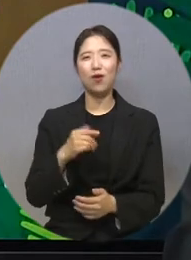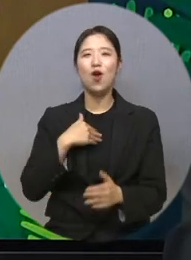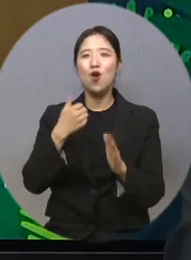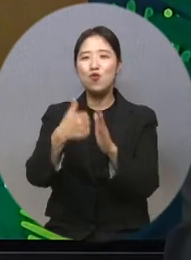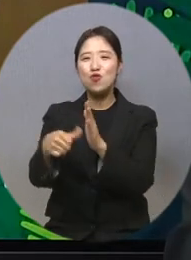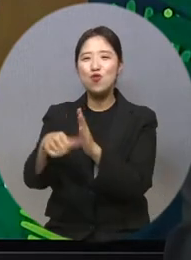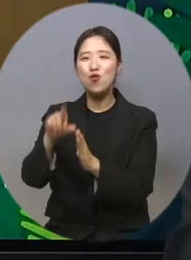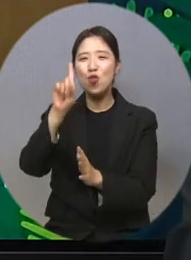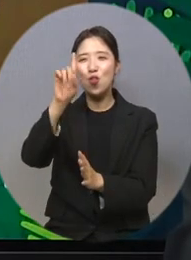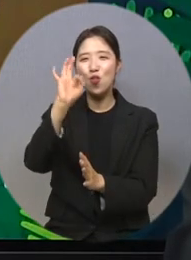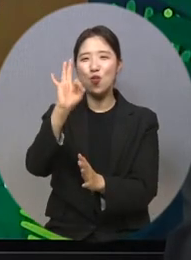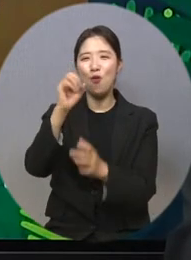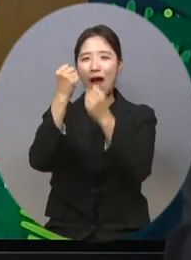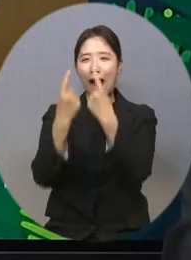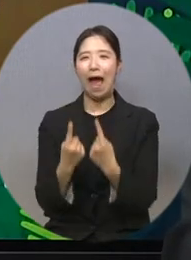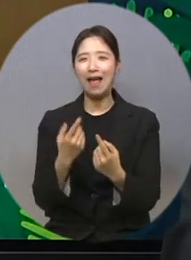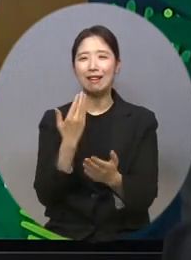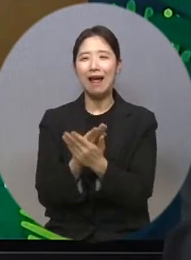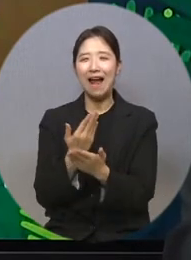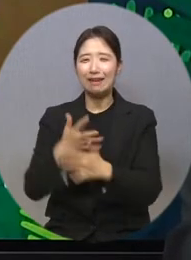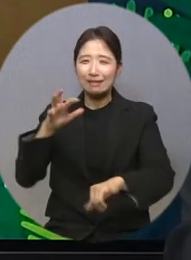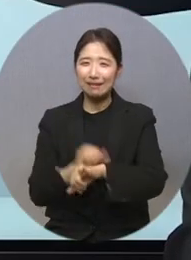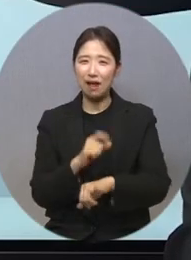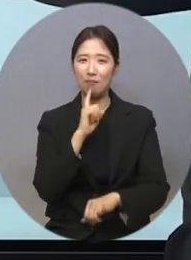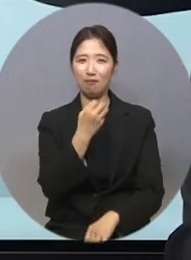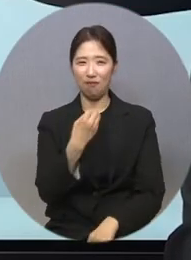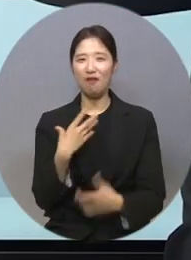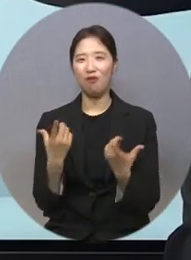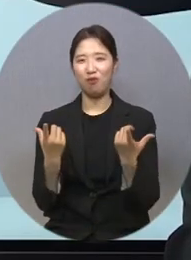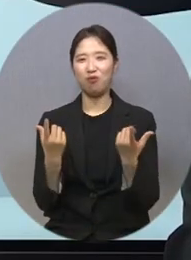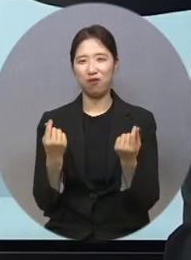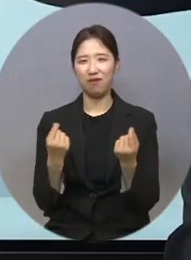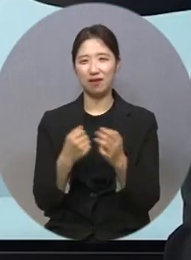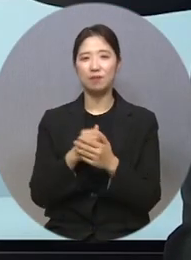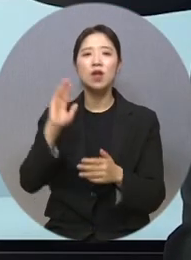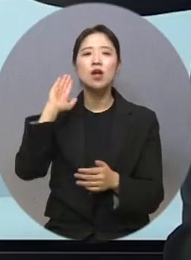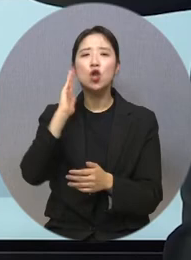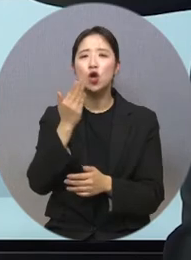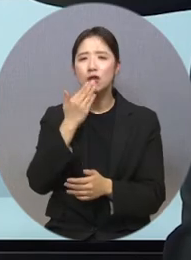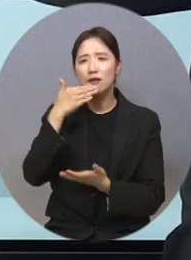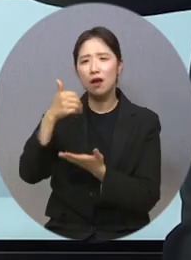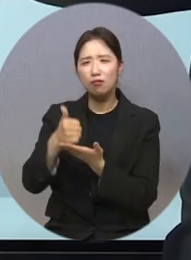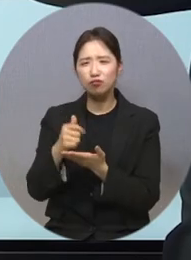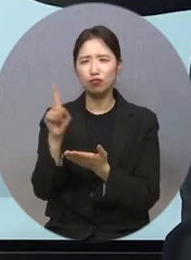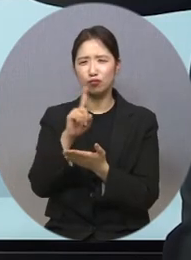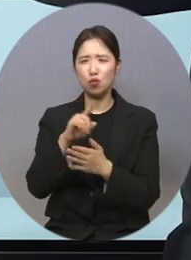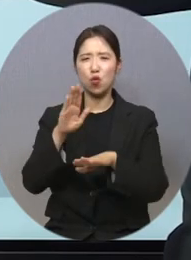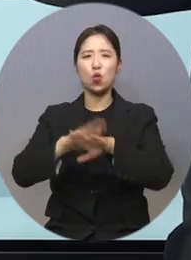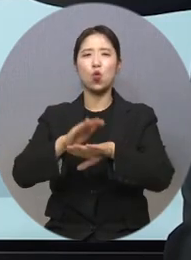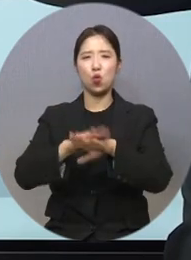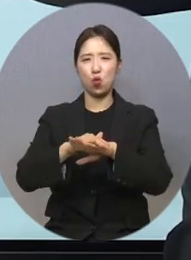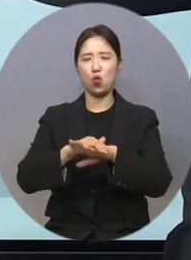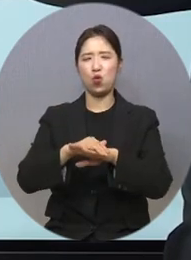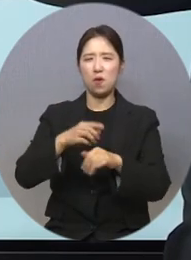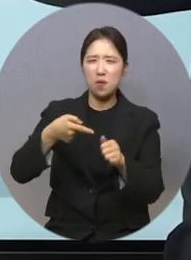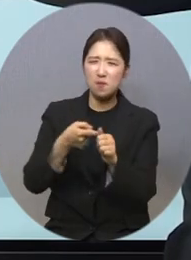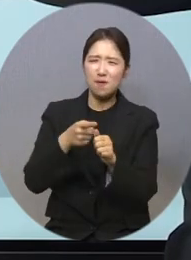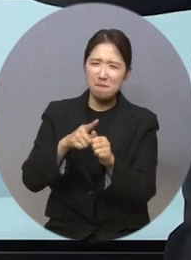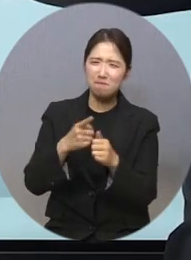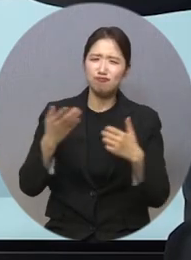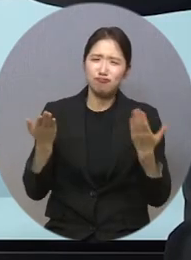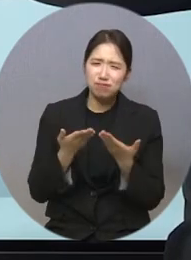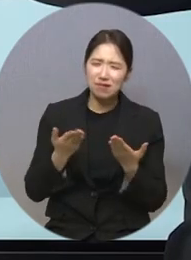깎아요 하셨잖아요. 그래서 이해가 또 갔어요. 맞습니다. 예, 청각장애인 분들이 사실은 이 세공이나 사실은 뭐 직업을